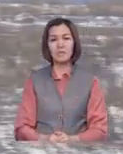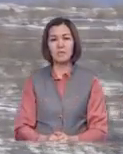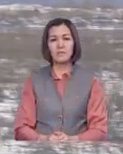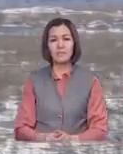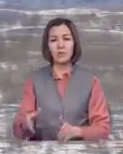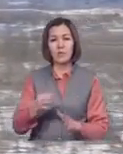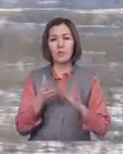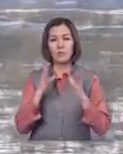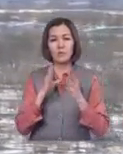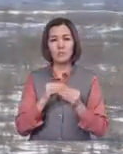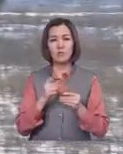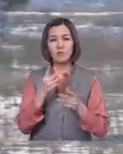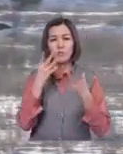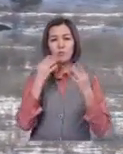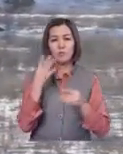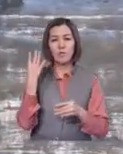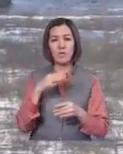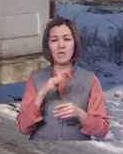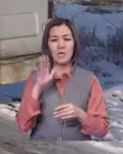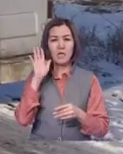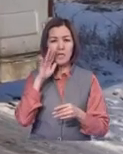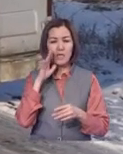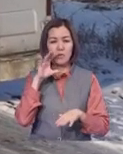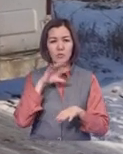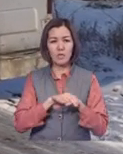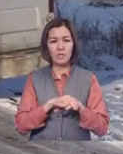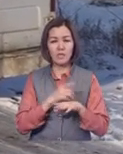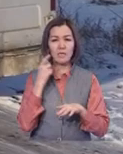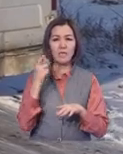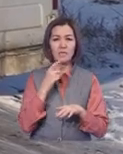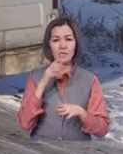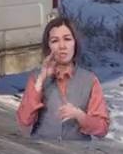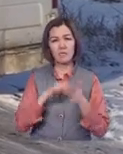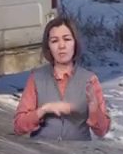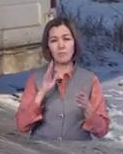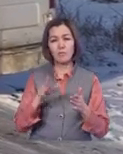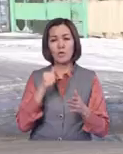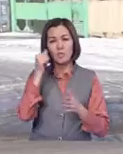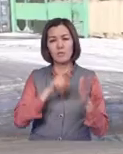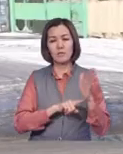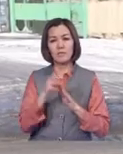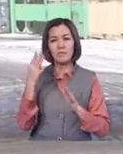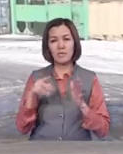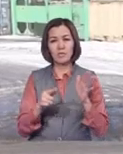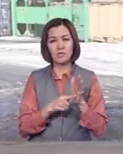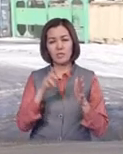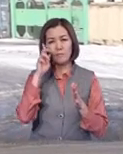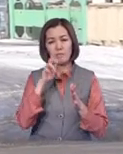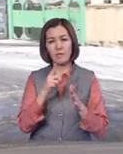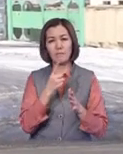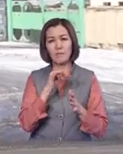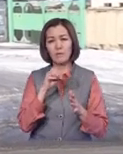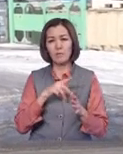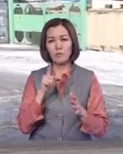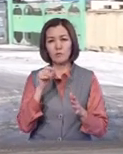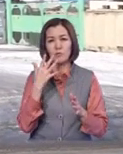Облыс бойынша күніне 40-тан аса ит ауланады. Жауапсыздық танытқан иелеріне де айыппұл салынады. Мәселен, жыл басынан 47 тұлғадан мемлекетке 1 миллион